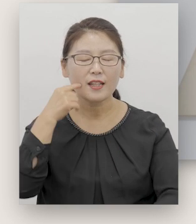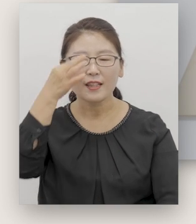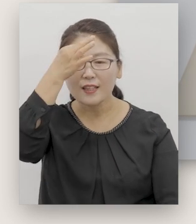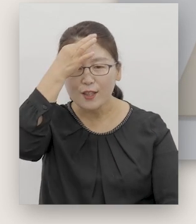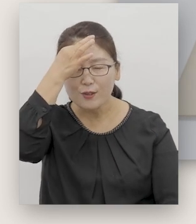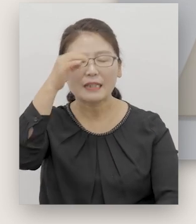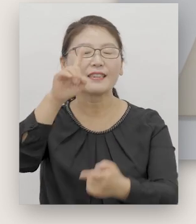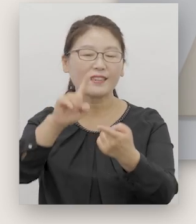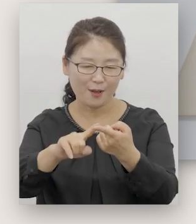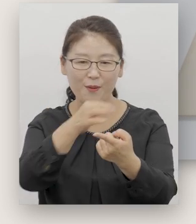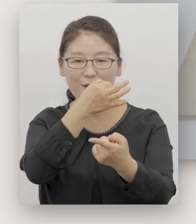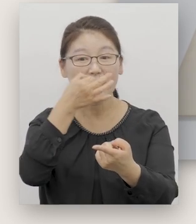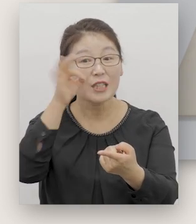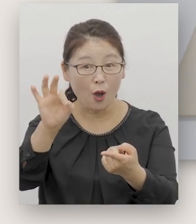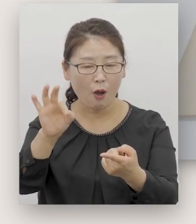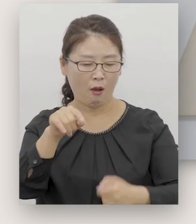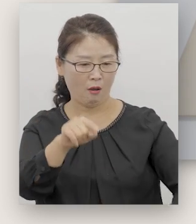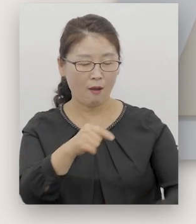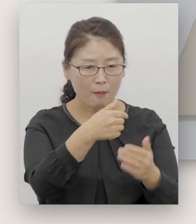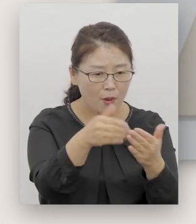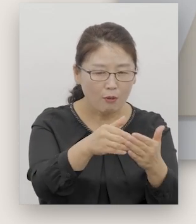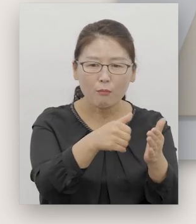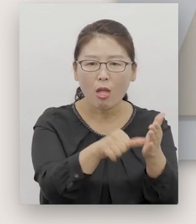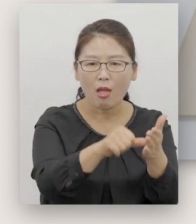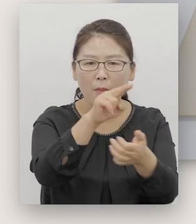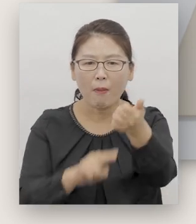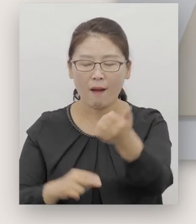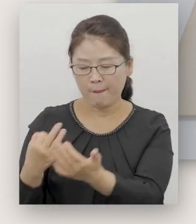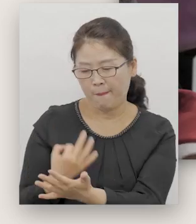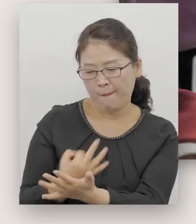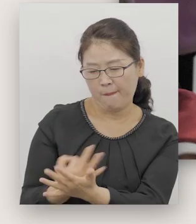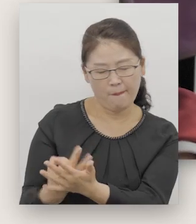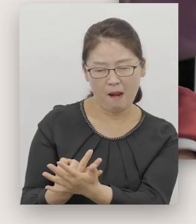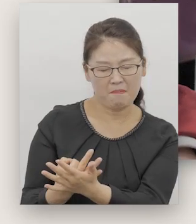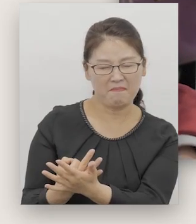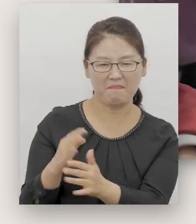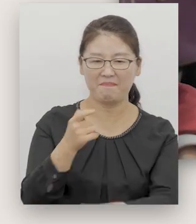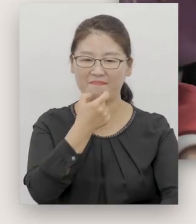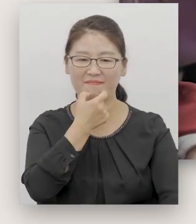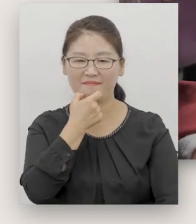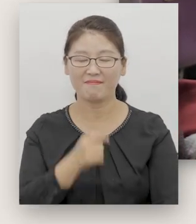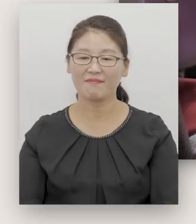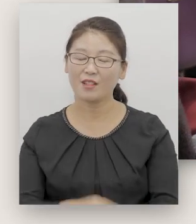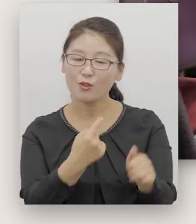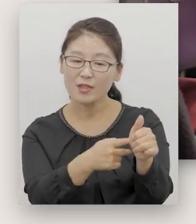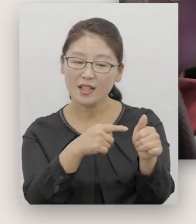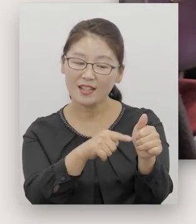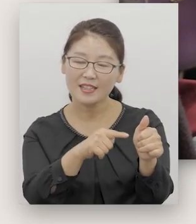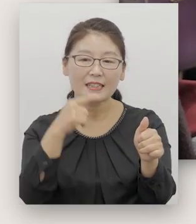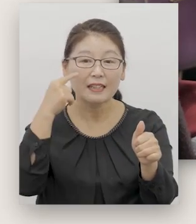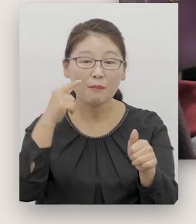믿었기 때문에 예술 작품을 팔아서 돈벌이를 하려고 하지 않았습니다. 대신에 뒷장은 그 아르바이트를 하는 거죠.